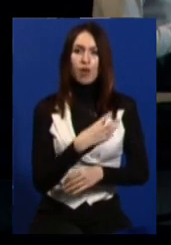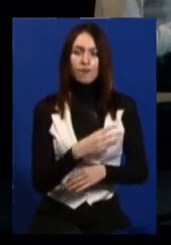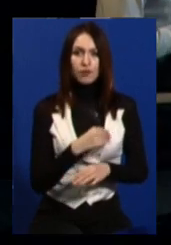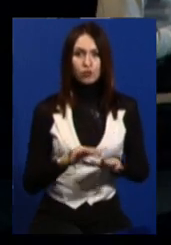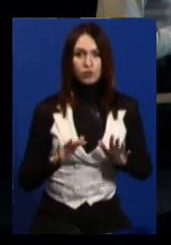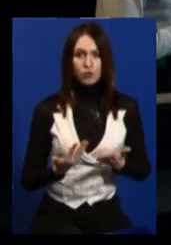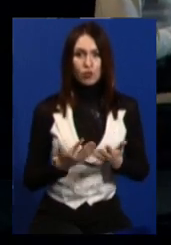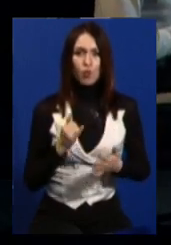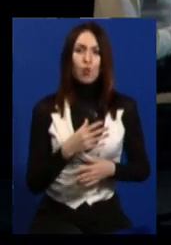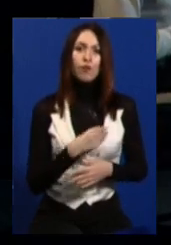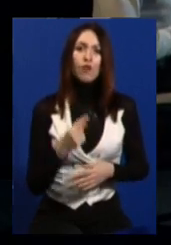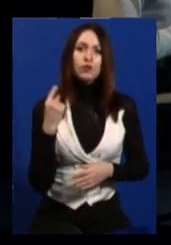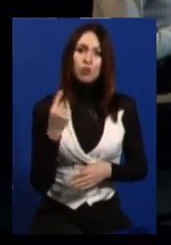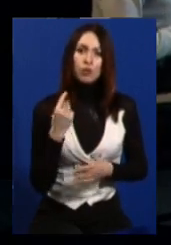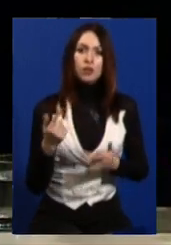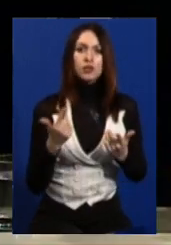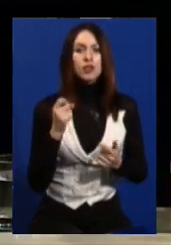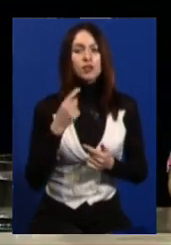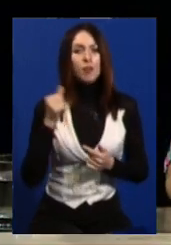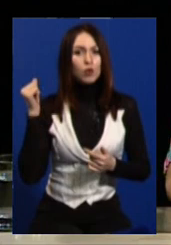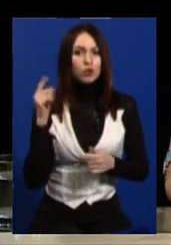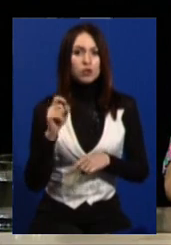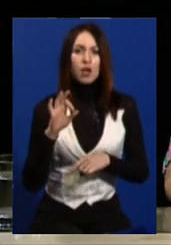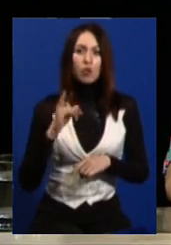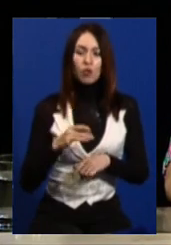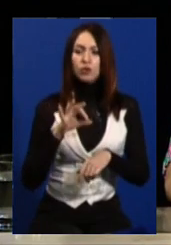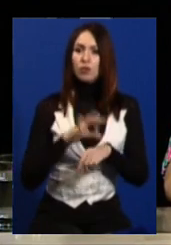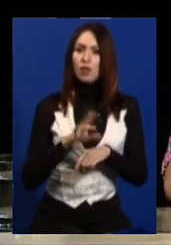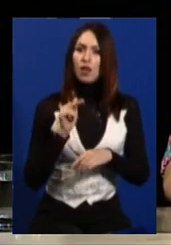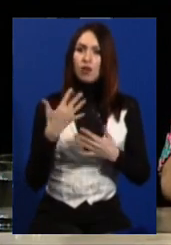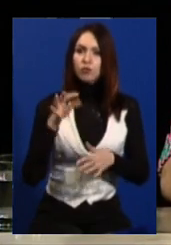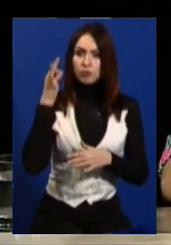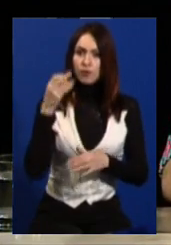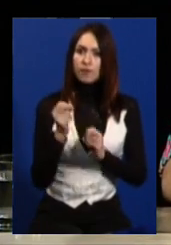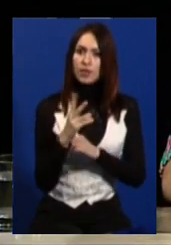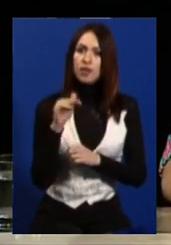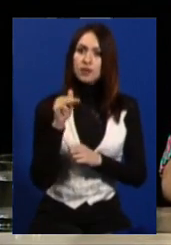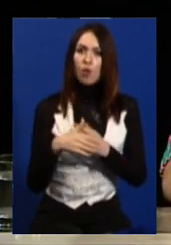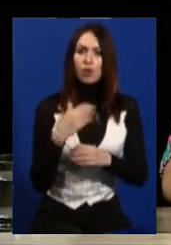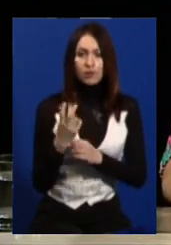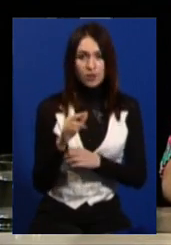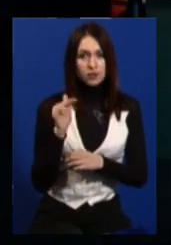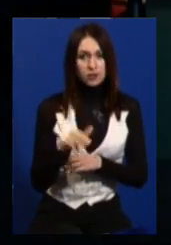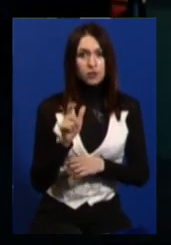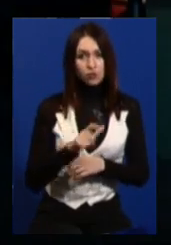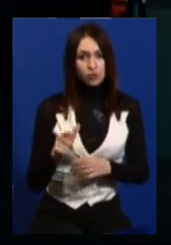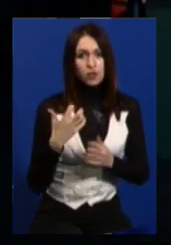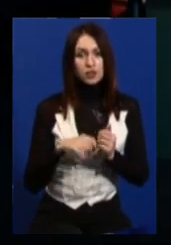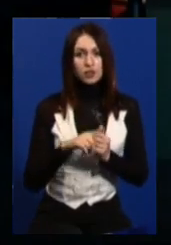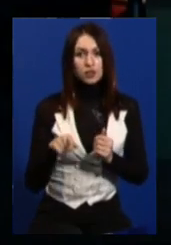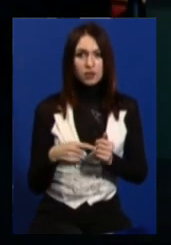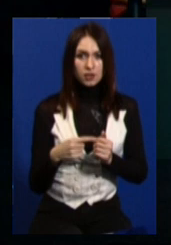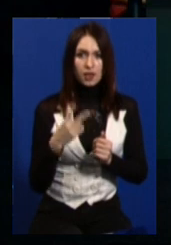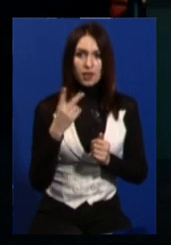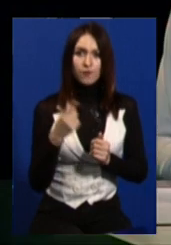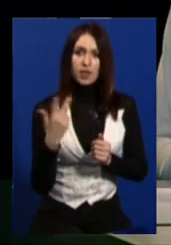ситуацію. У Львівській області, де за минулий рік на кір захворіли, як ви вже згадували, 12 тисяч, майже 12 тисяч людей, з них 2/3 це